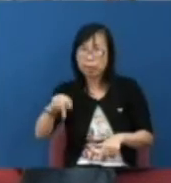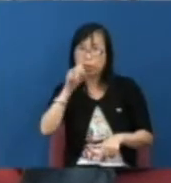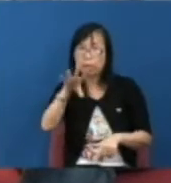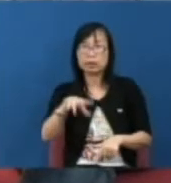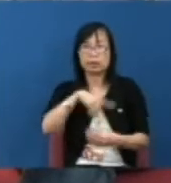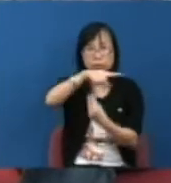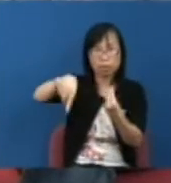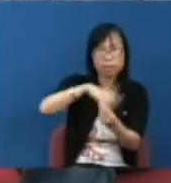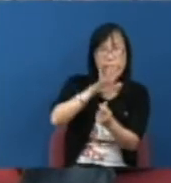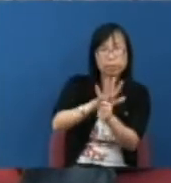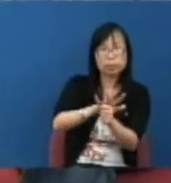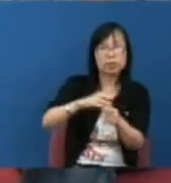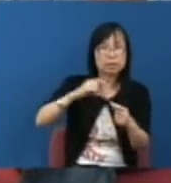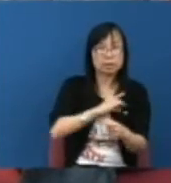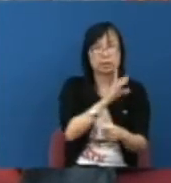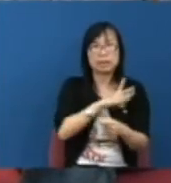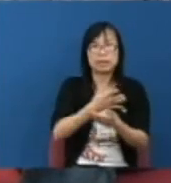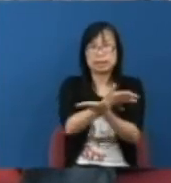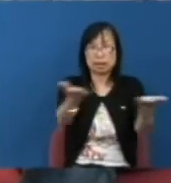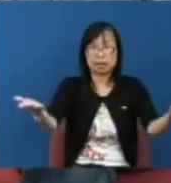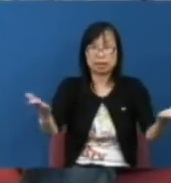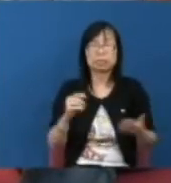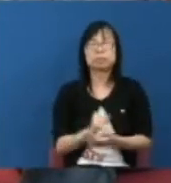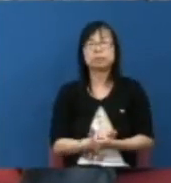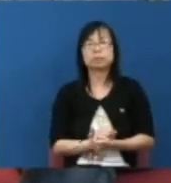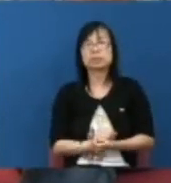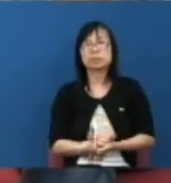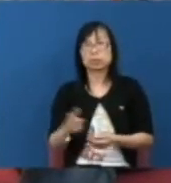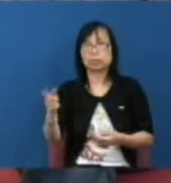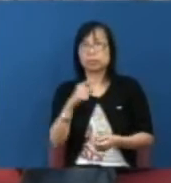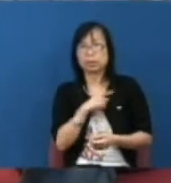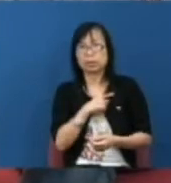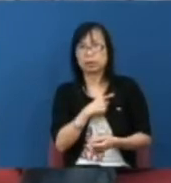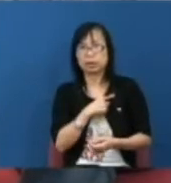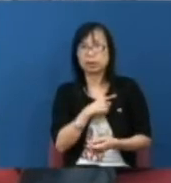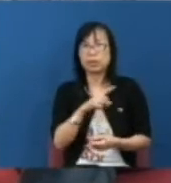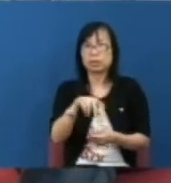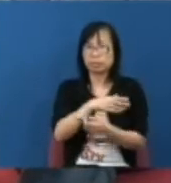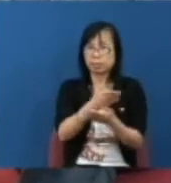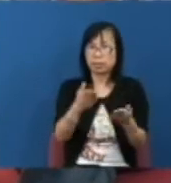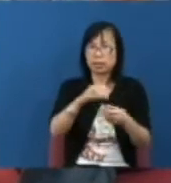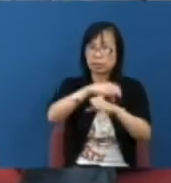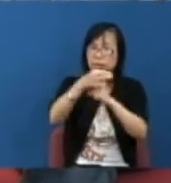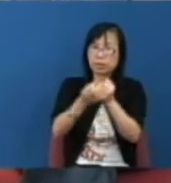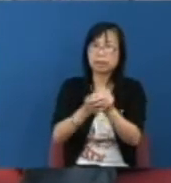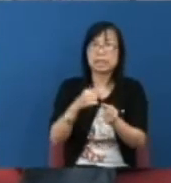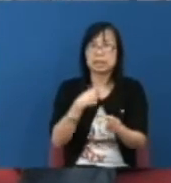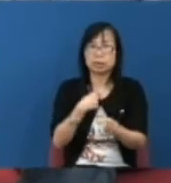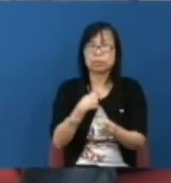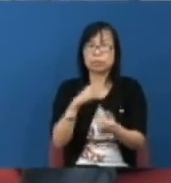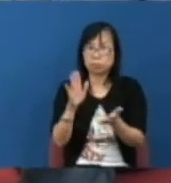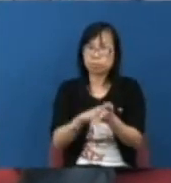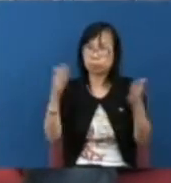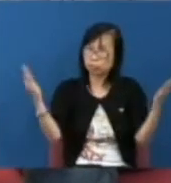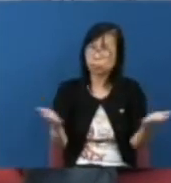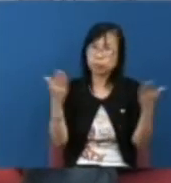環境自然咧係大家嘅，咁我哋去做一樣嘢去 benefit to 一個社會一個世界，咁係應該去值得去鼓勵